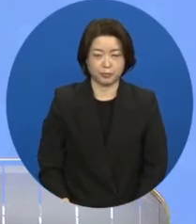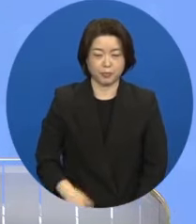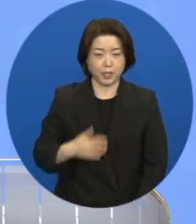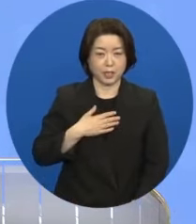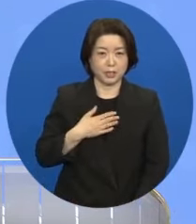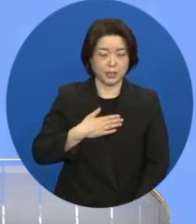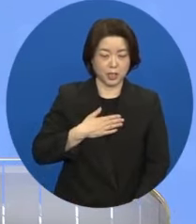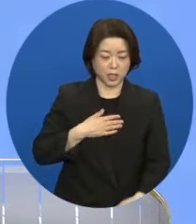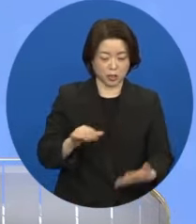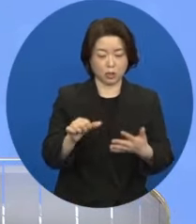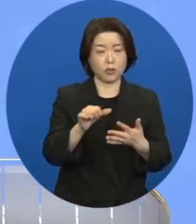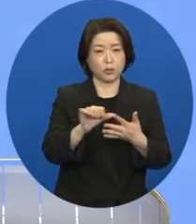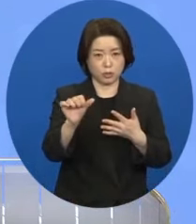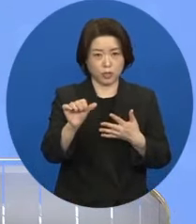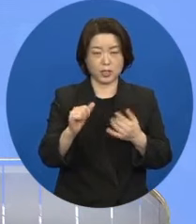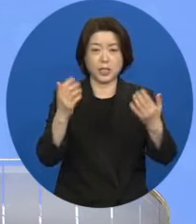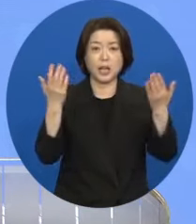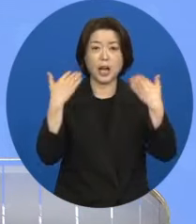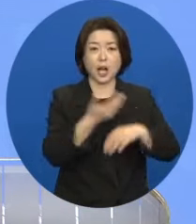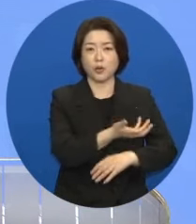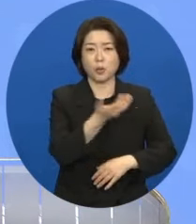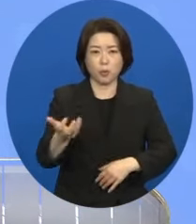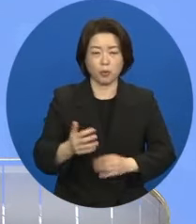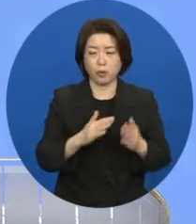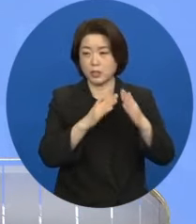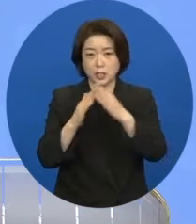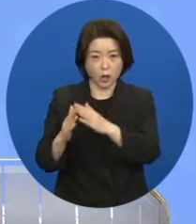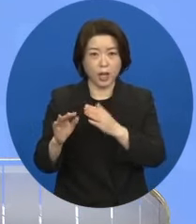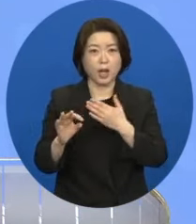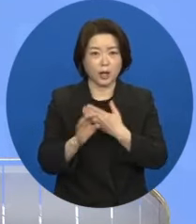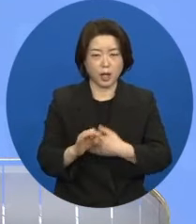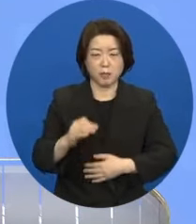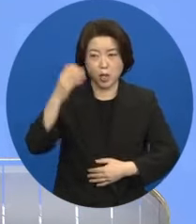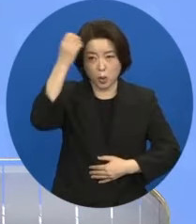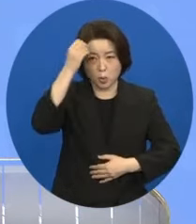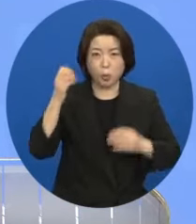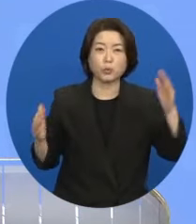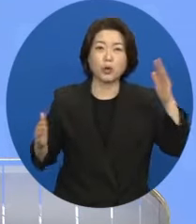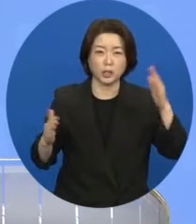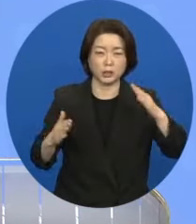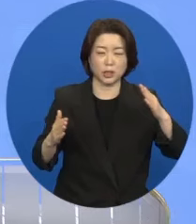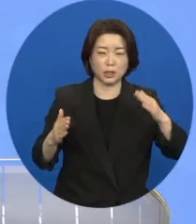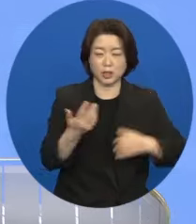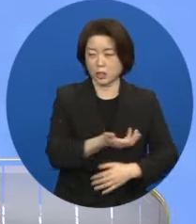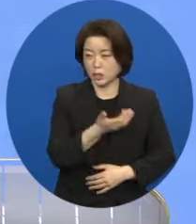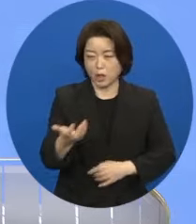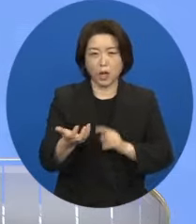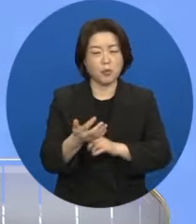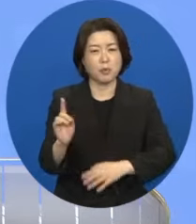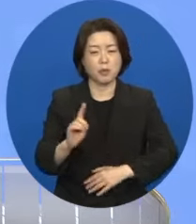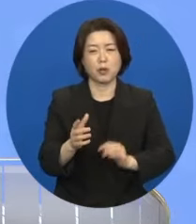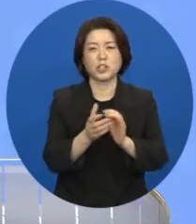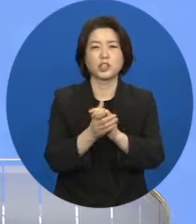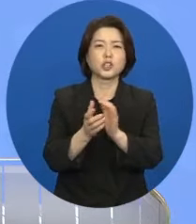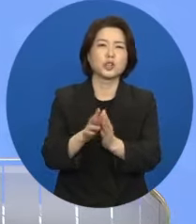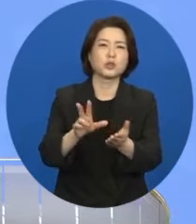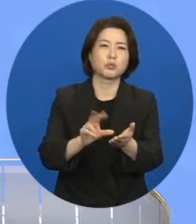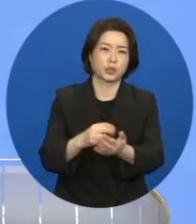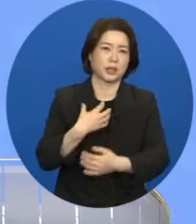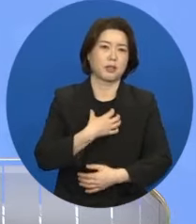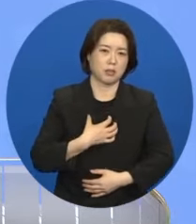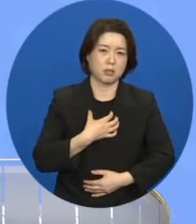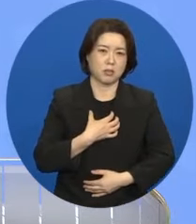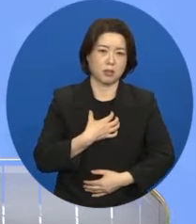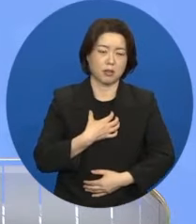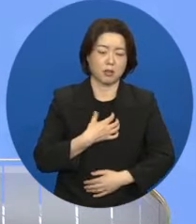아들이 학교를 옮겼거든요 여러분 전학을 가면 고등학생인데 뭐가 문제예요 친구 문제가 걱정이 됩니다 그